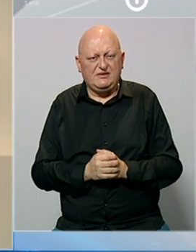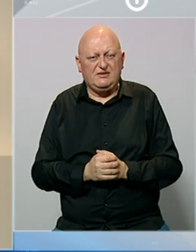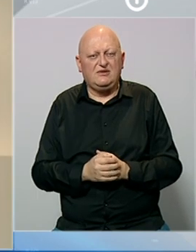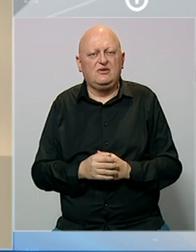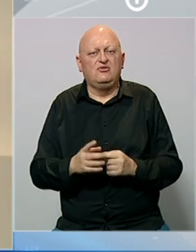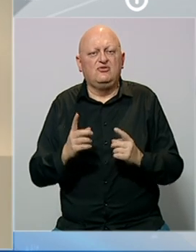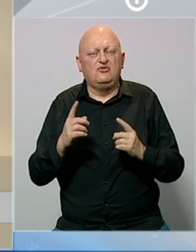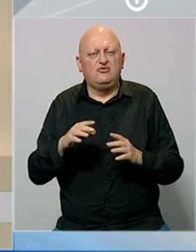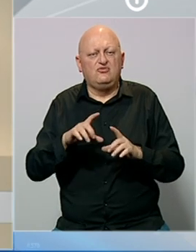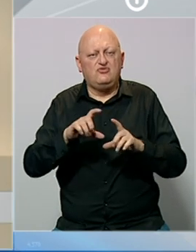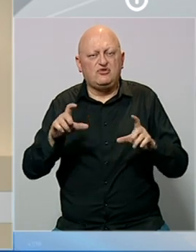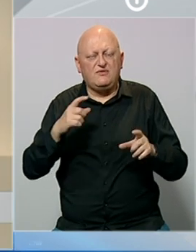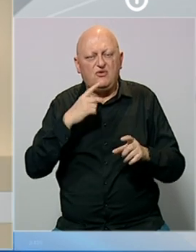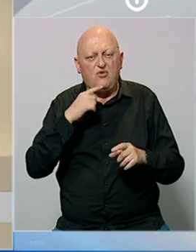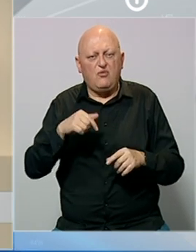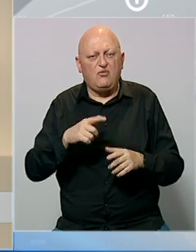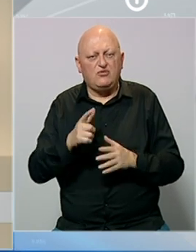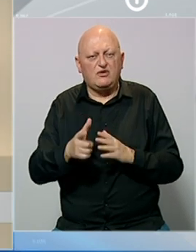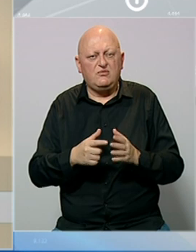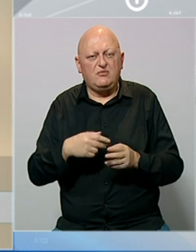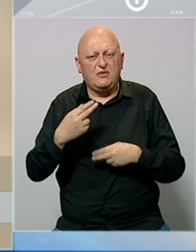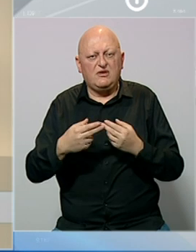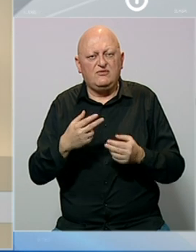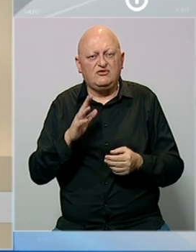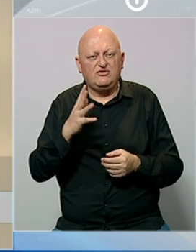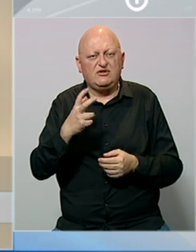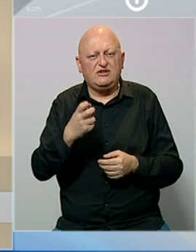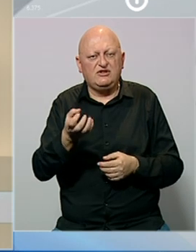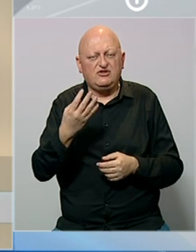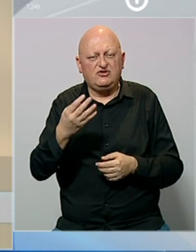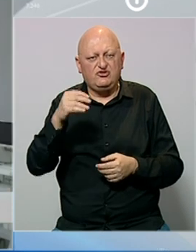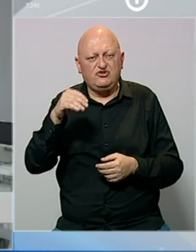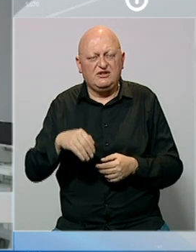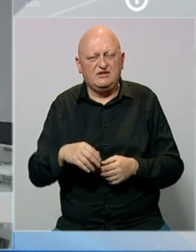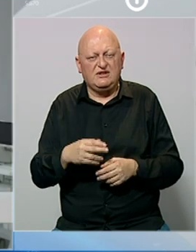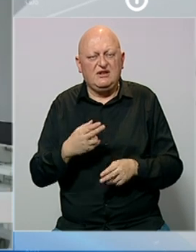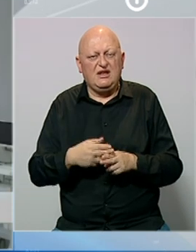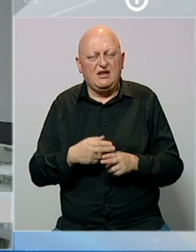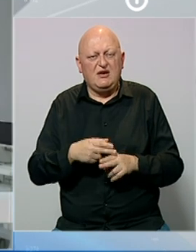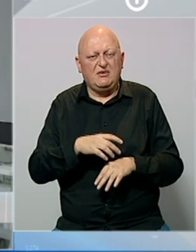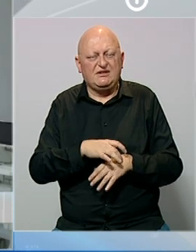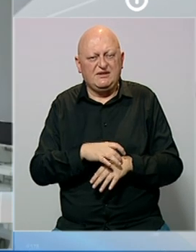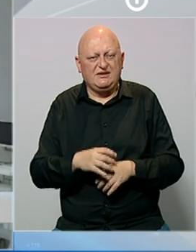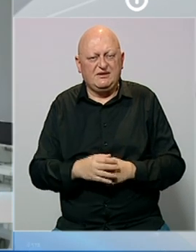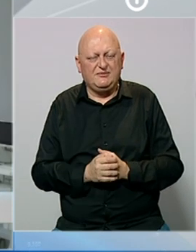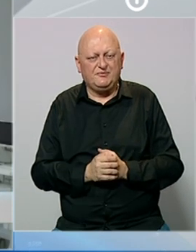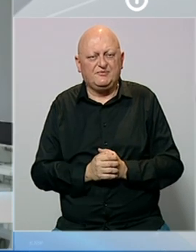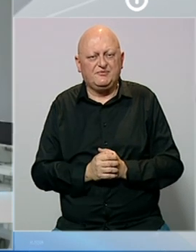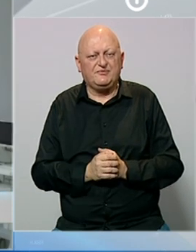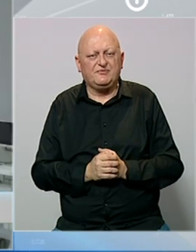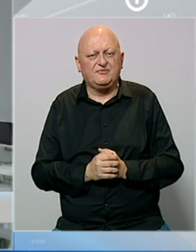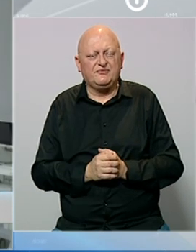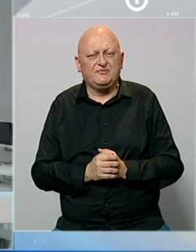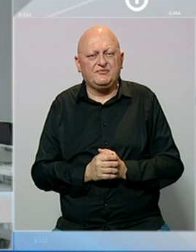Srpske, ustanove u kojoj je u ovom razdoblju pregledano više od 340.000 pacijenata.